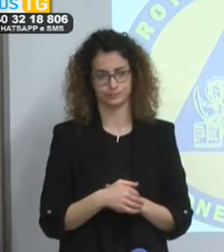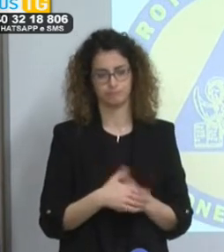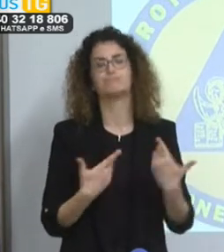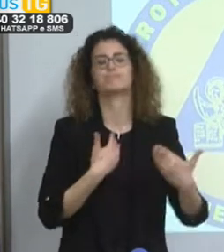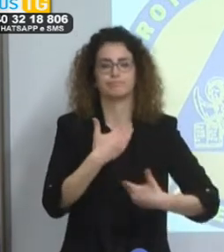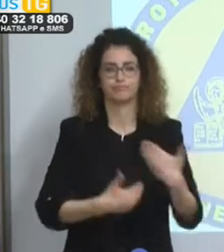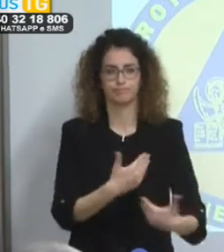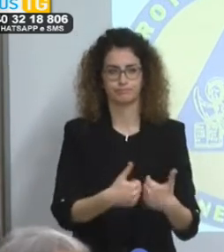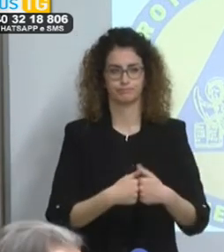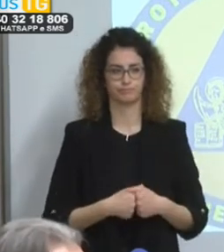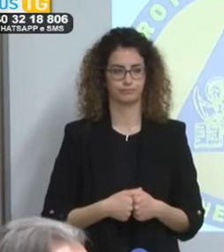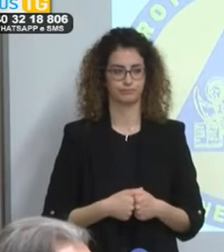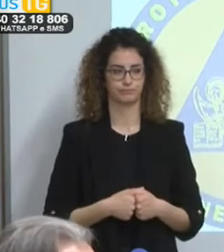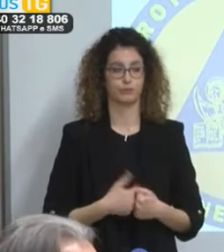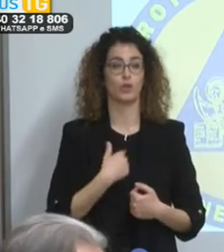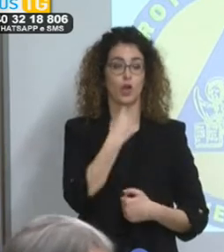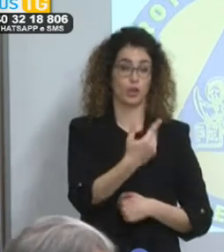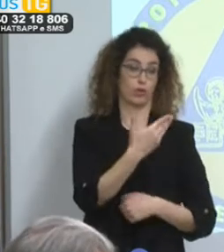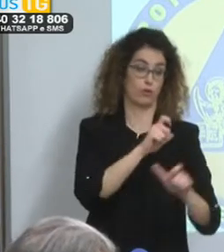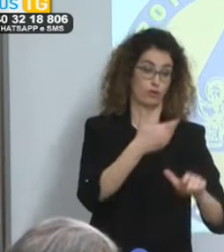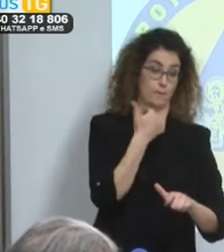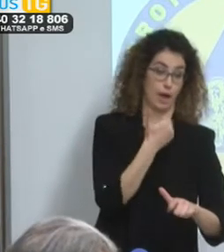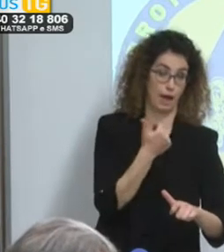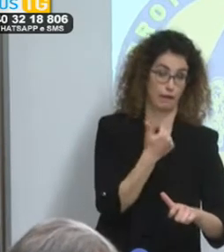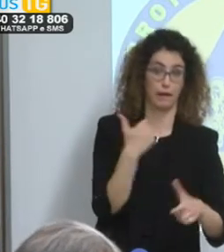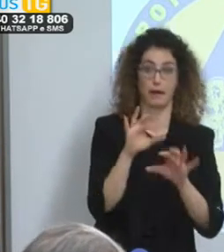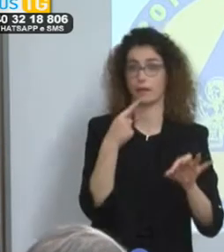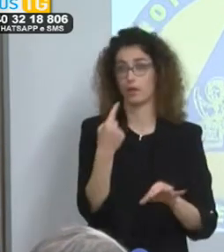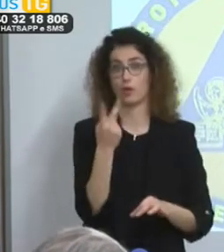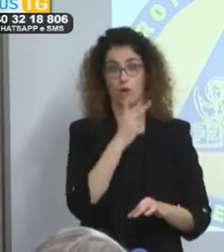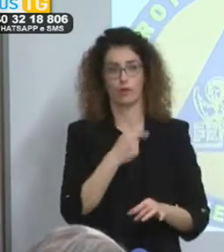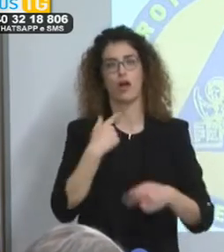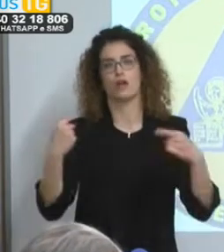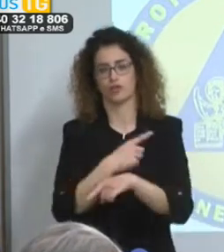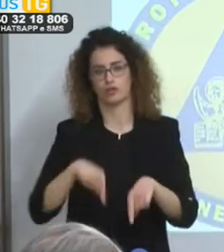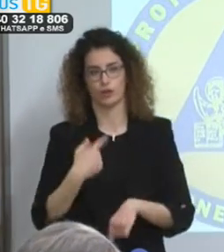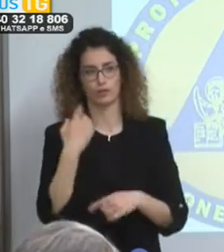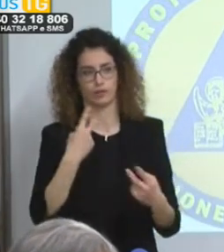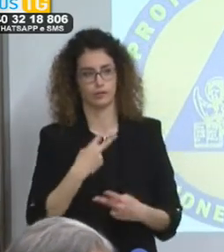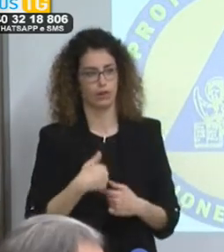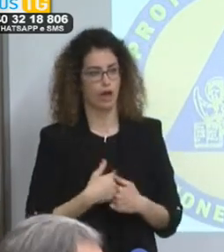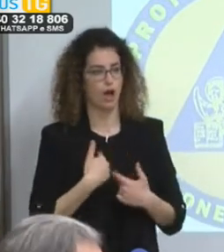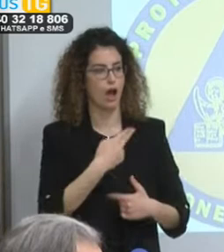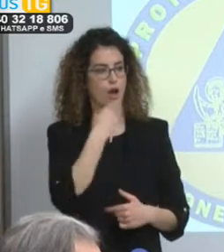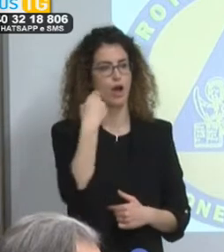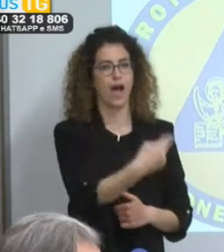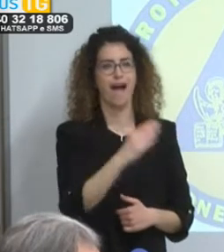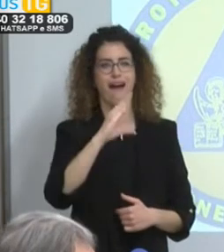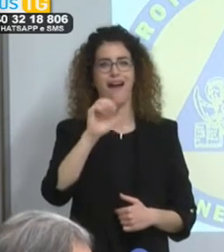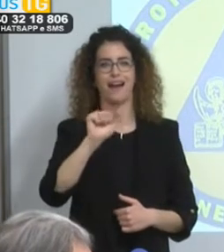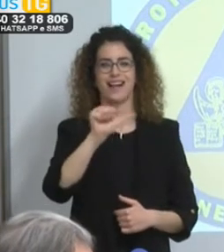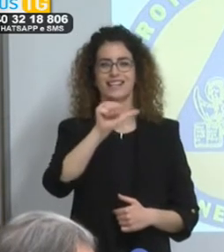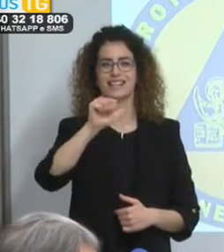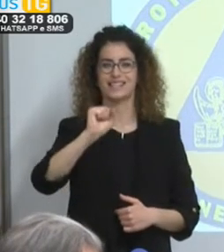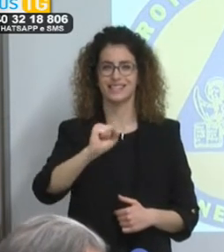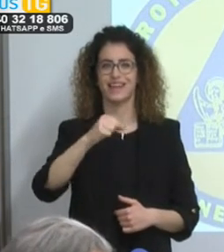Andiamo avanti. Quando ho detto che mancavano i vaccini, hanno detto che non è vero, adesso dicono tutti. La chiameremo Cassandra, Presidente? Prego? La chiameremo